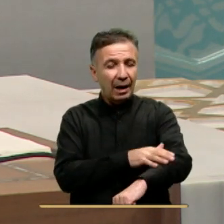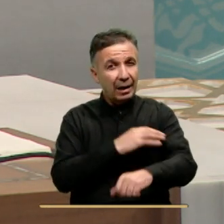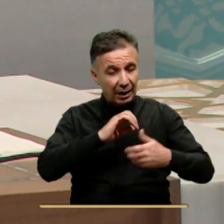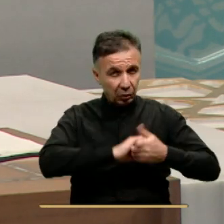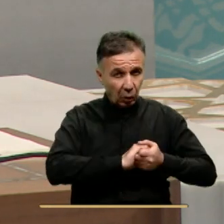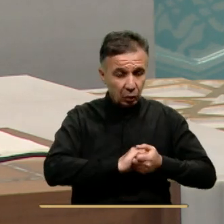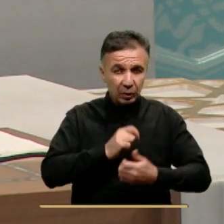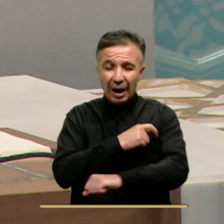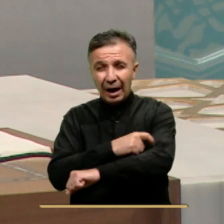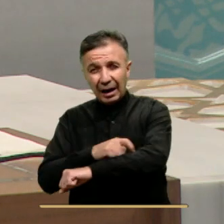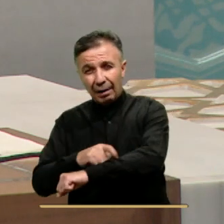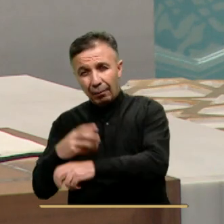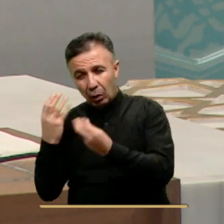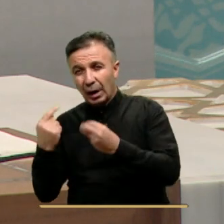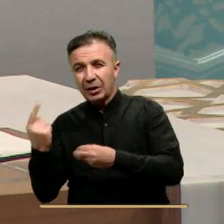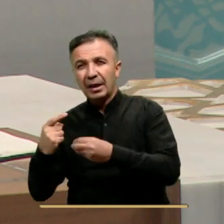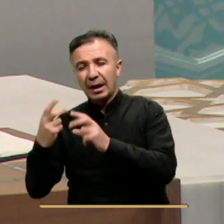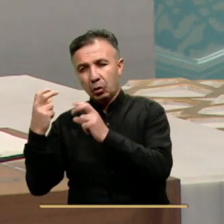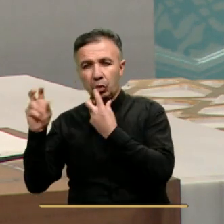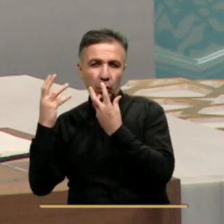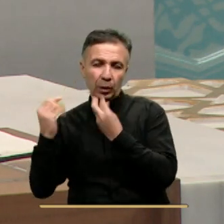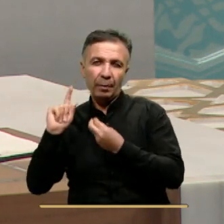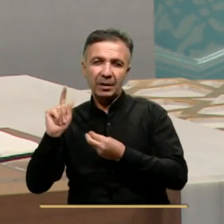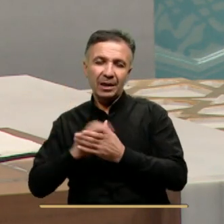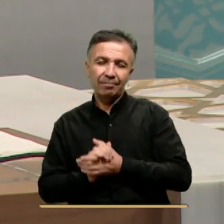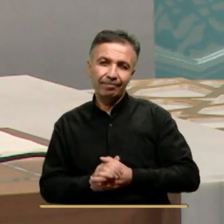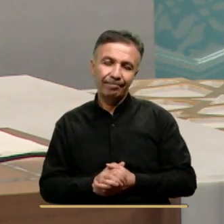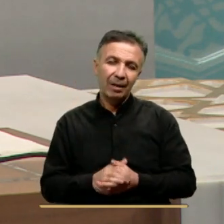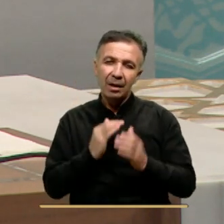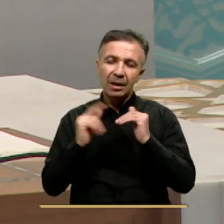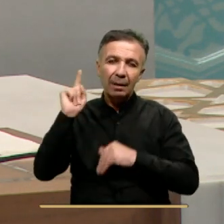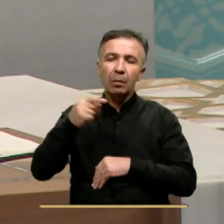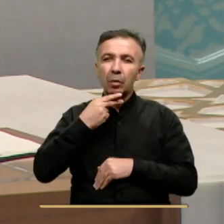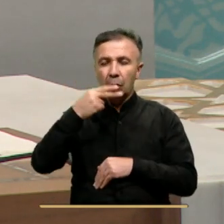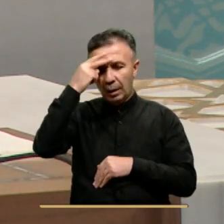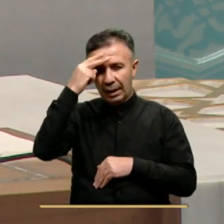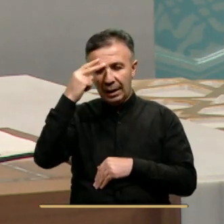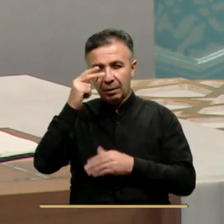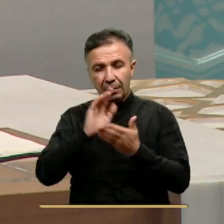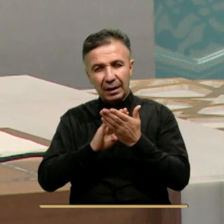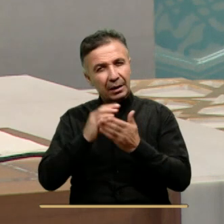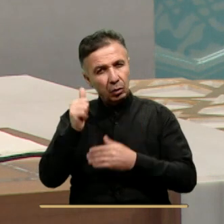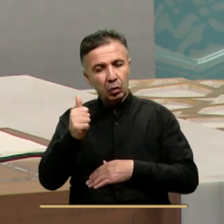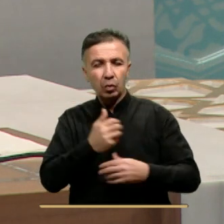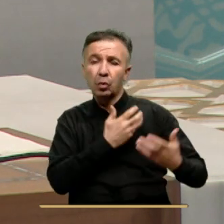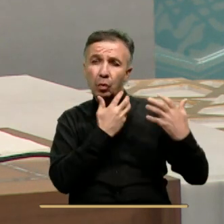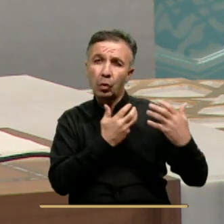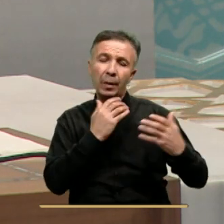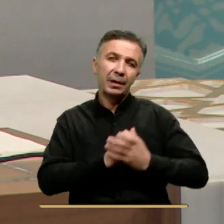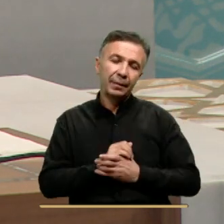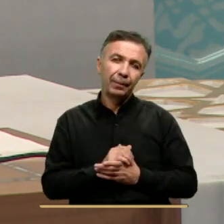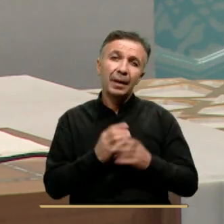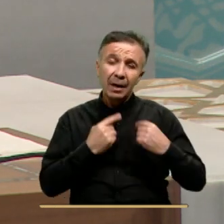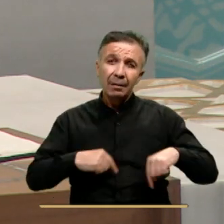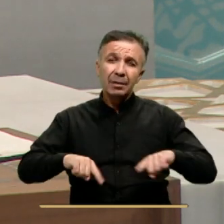küs olalım Değerli Müminler cenab-ı hak Bu mübarek cuma günü hürmetine